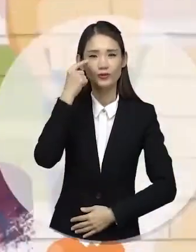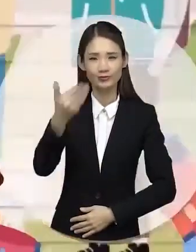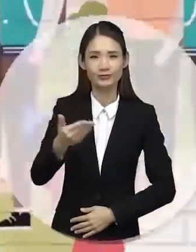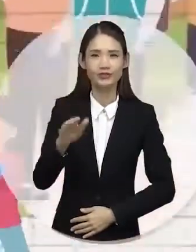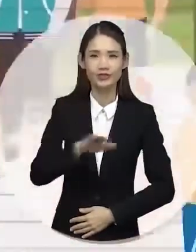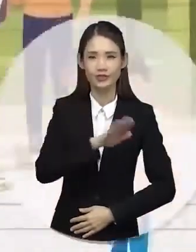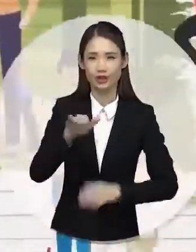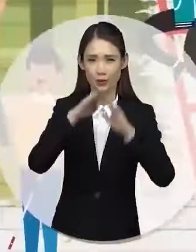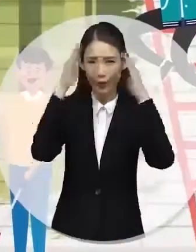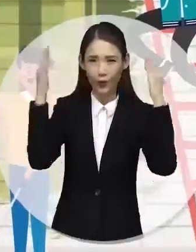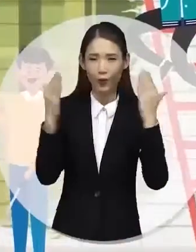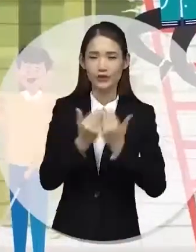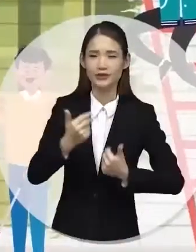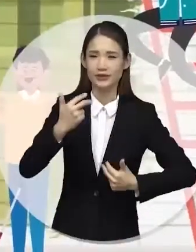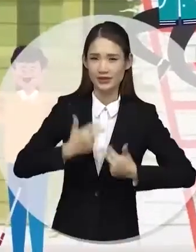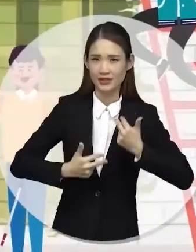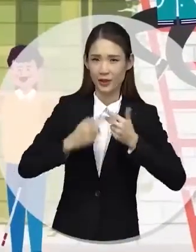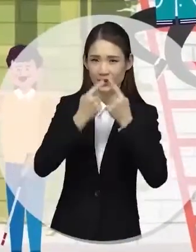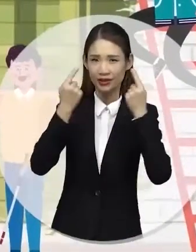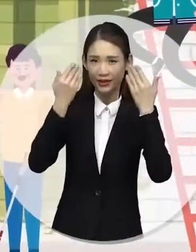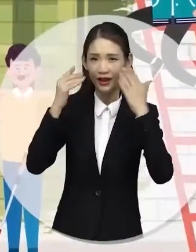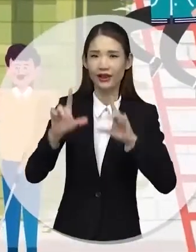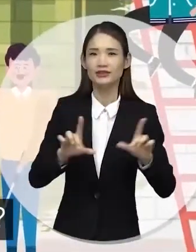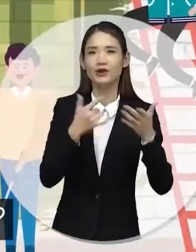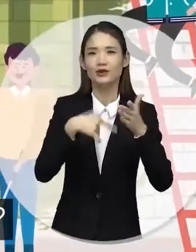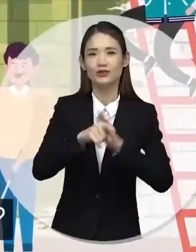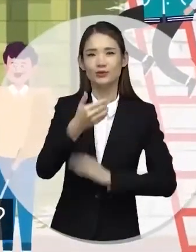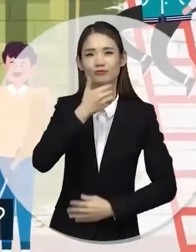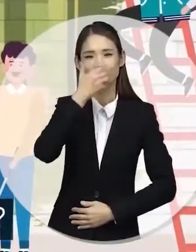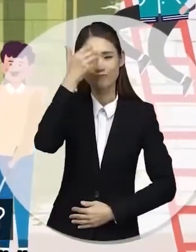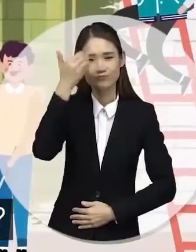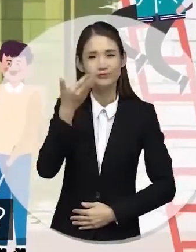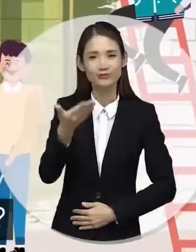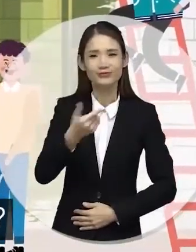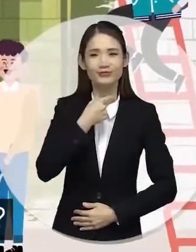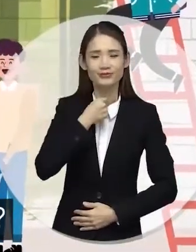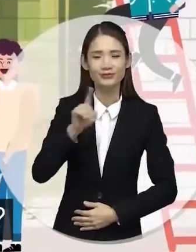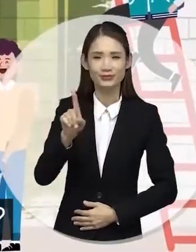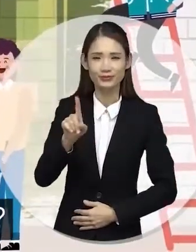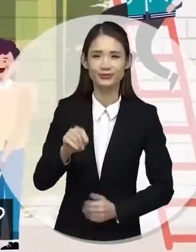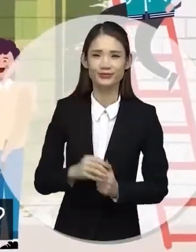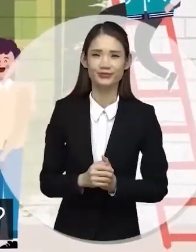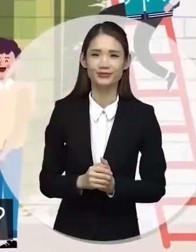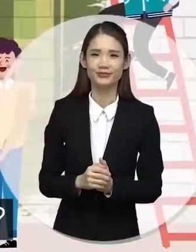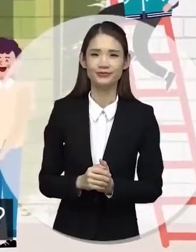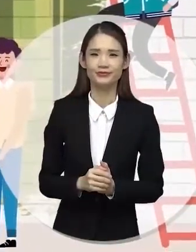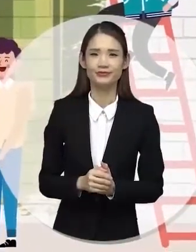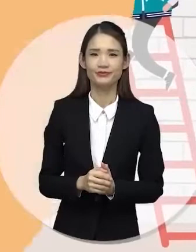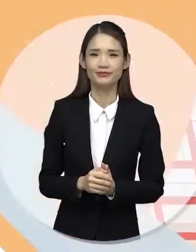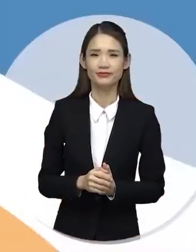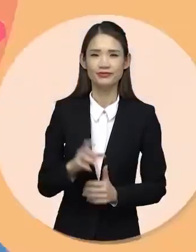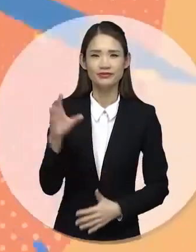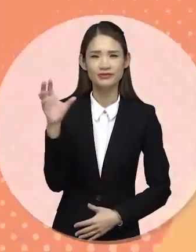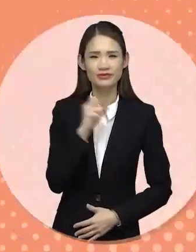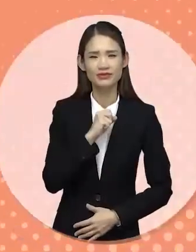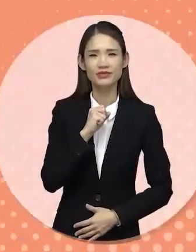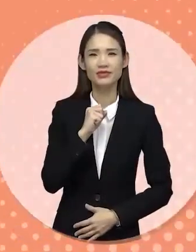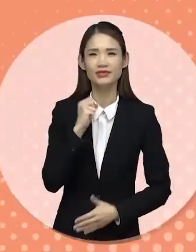어떤가요? 이제는 우리 모두가 즐거운 대학 생활을 위해서 어떤 꿈을 꿔야 할지 느낌이 팍 오시나요?